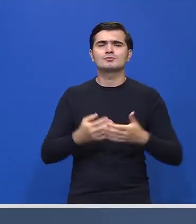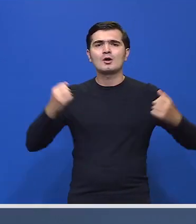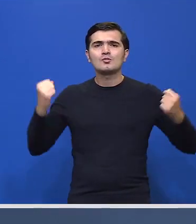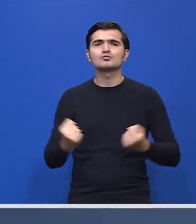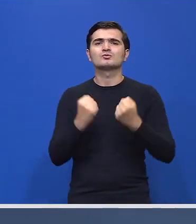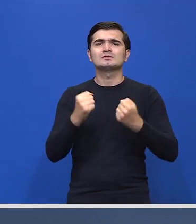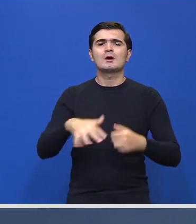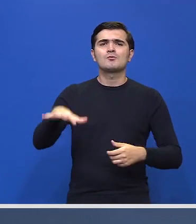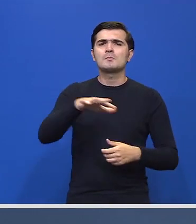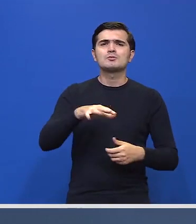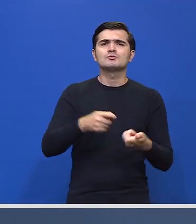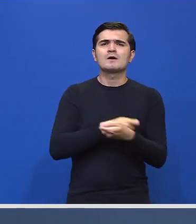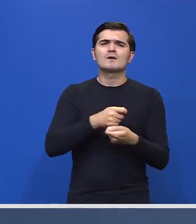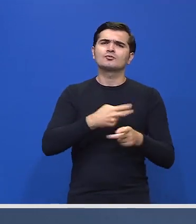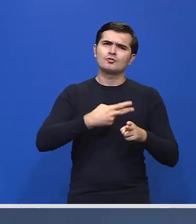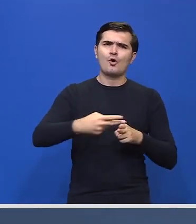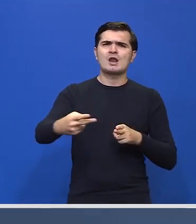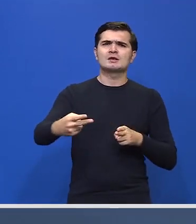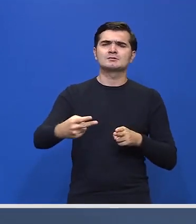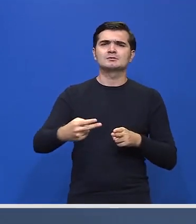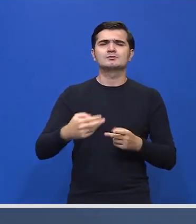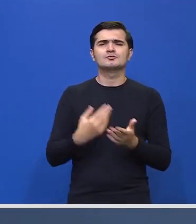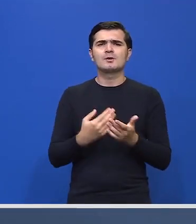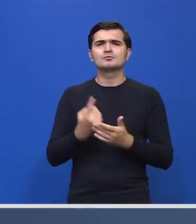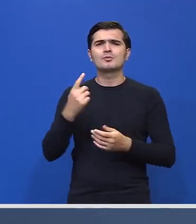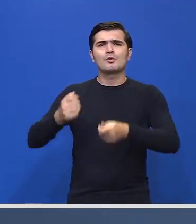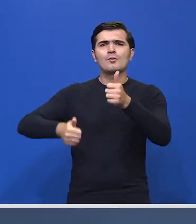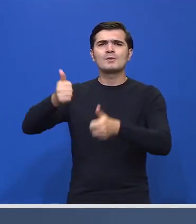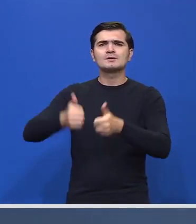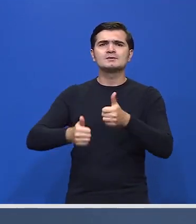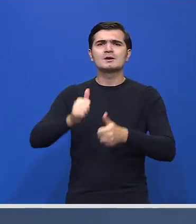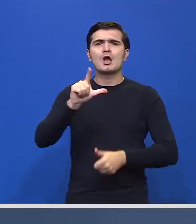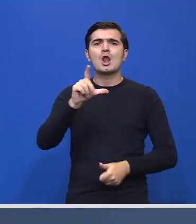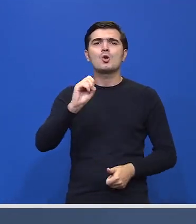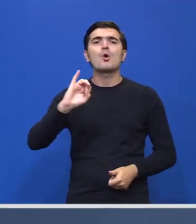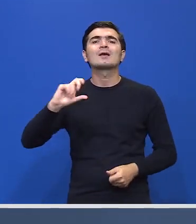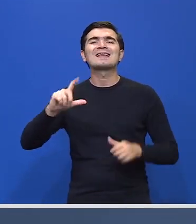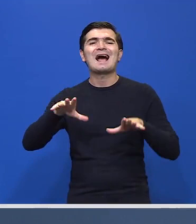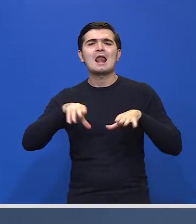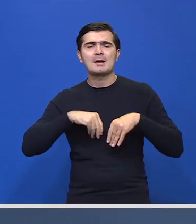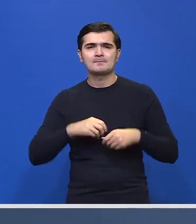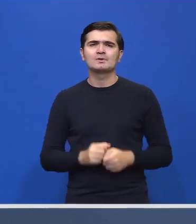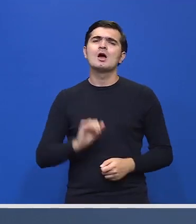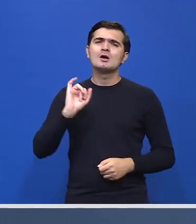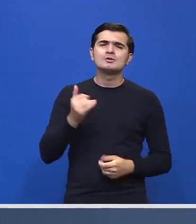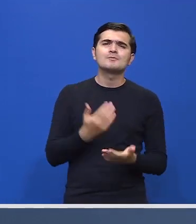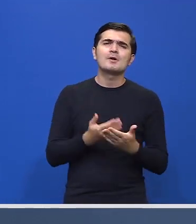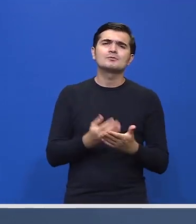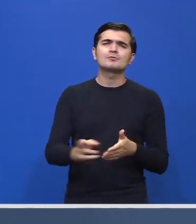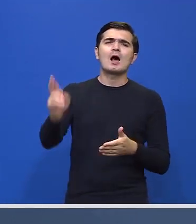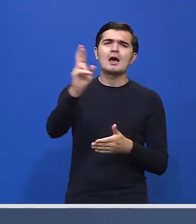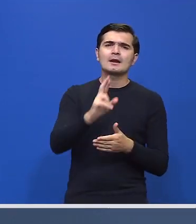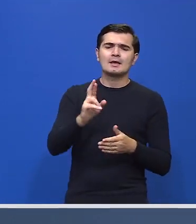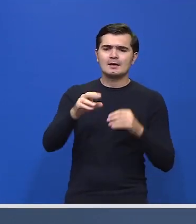afaceri onest și care asigură o competiție loială, de reașezare a sarcinii fiscale